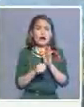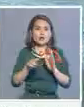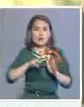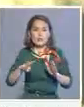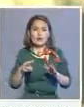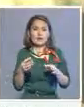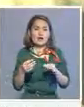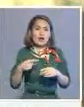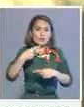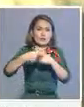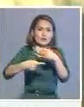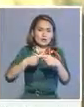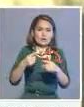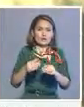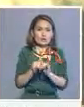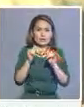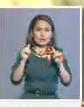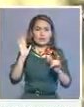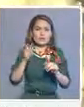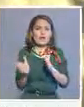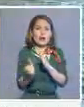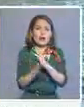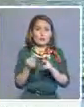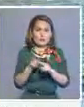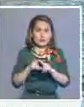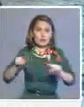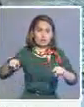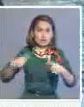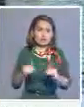шашылады. Өзен көлдердің арнасы толып тұрса, балықтандыру жұмыстары